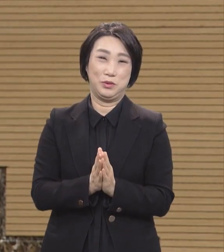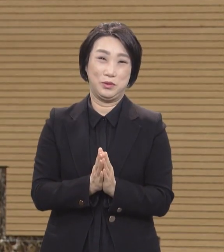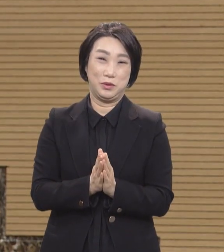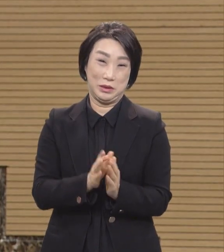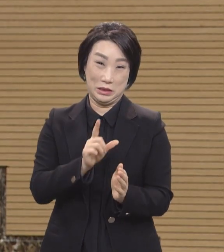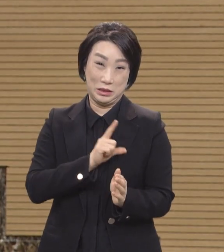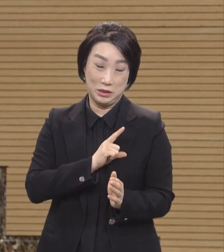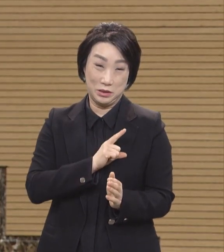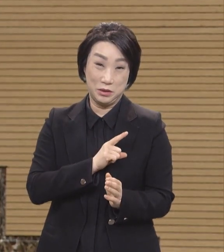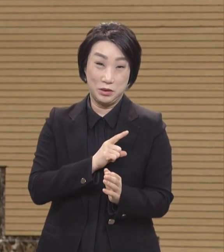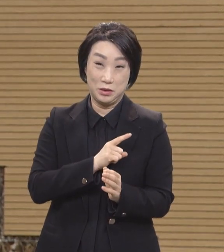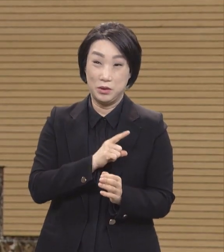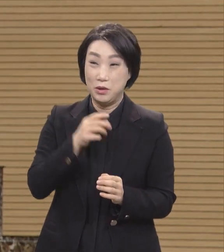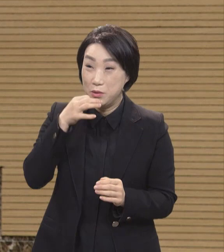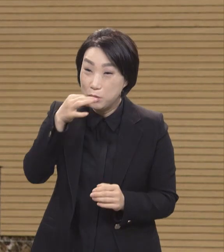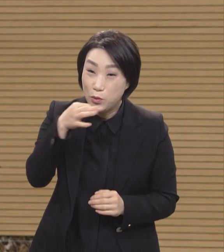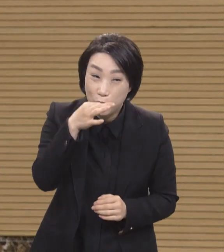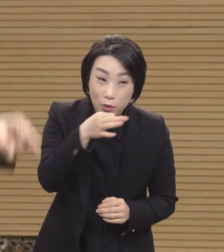이름 지어